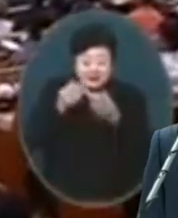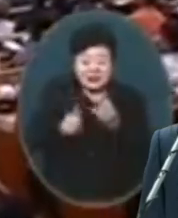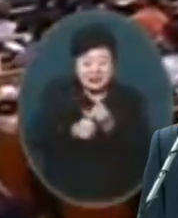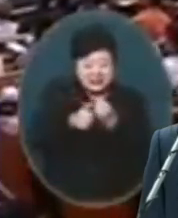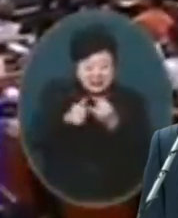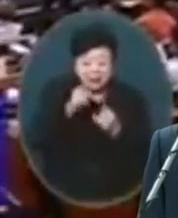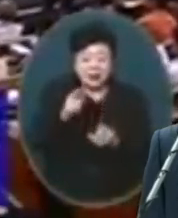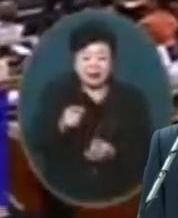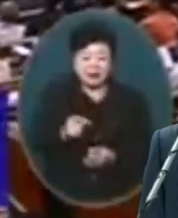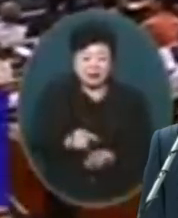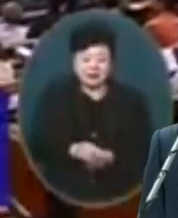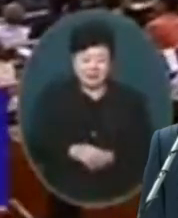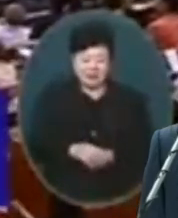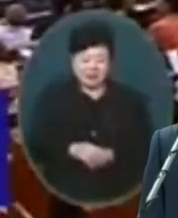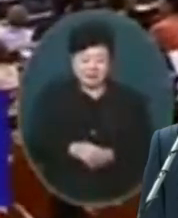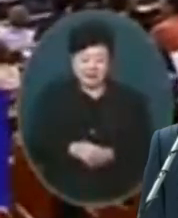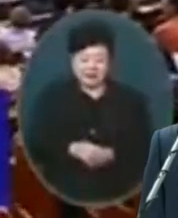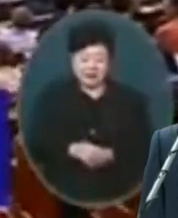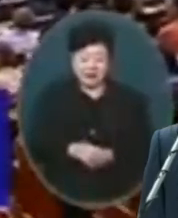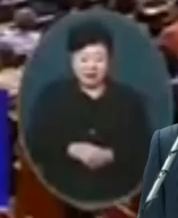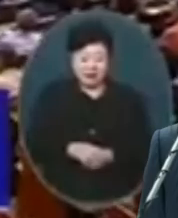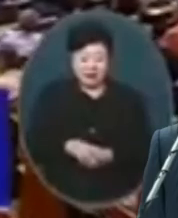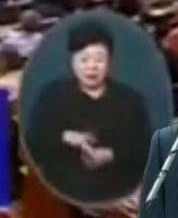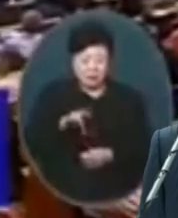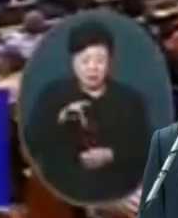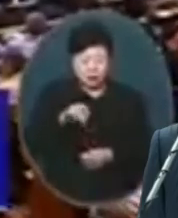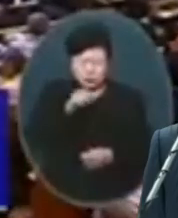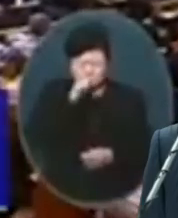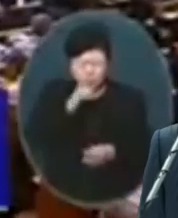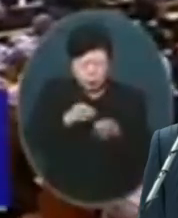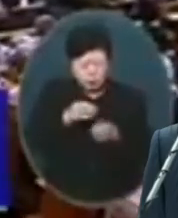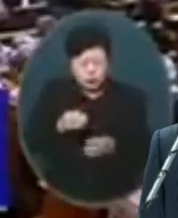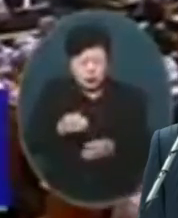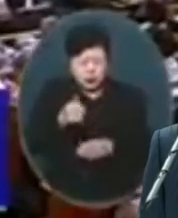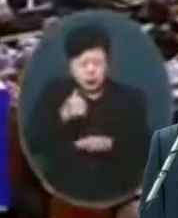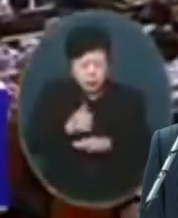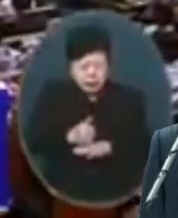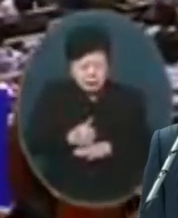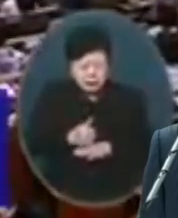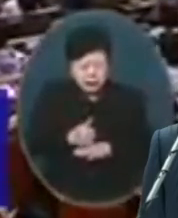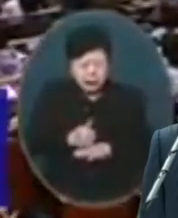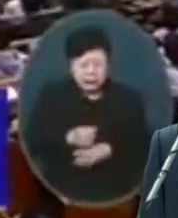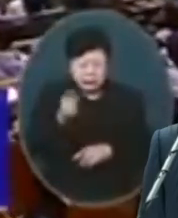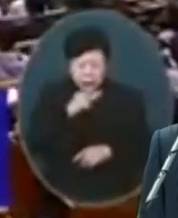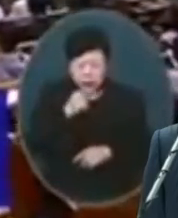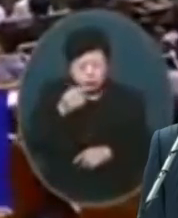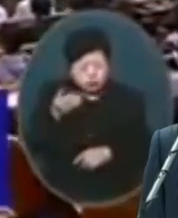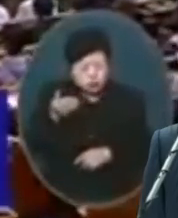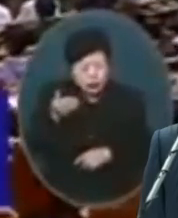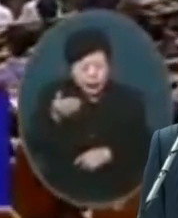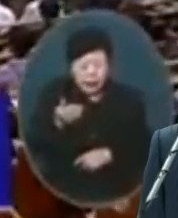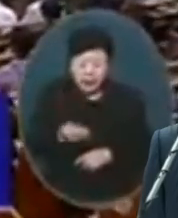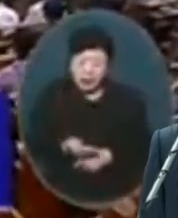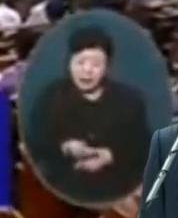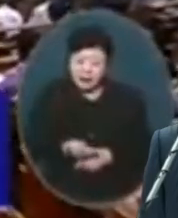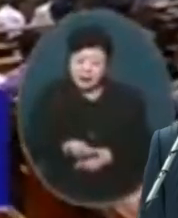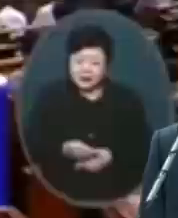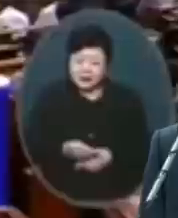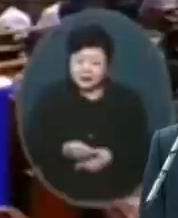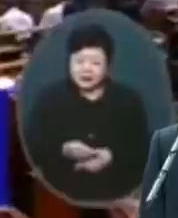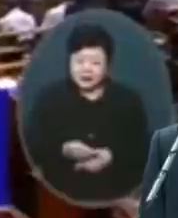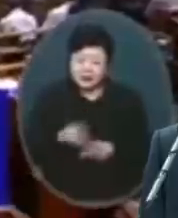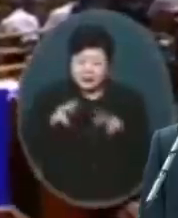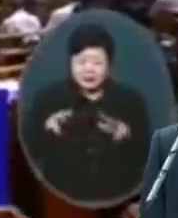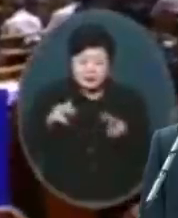불러 말하되 사람마다 먼저 좋은 포도주를 내고 취한 후에 낮은 것을 내기를